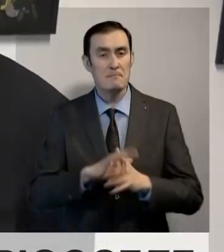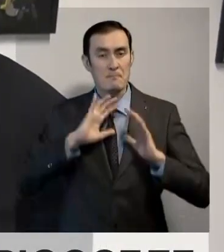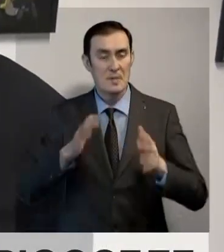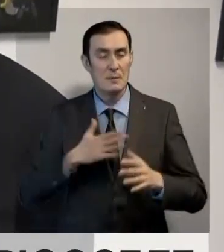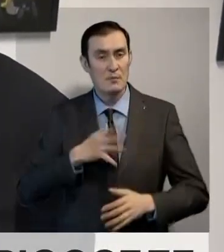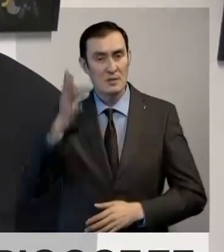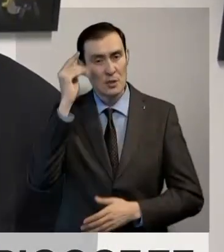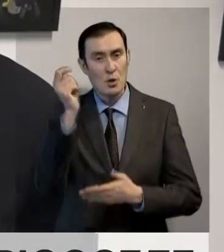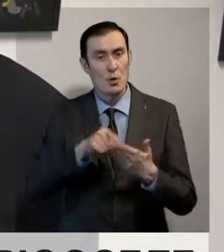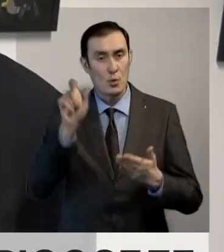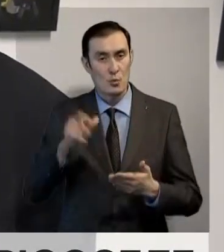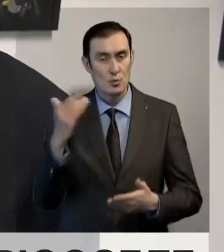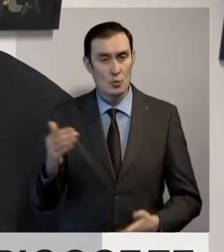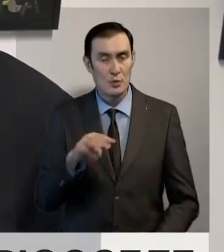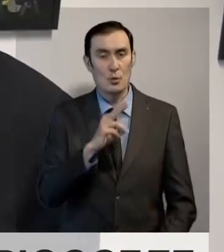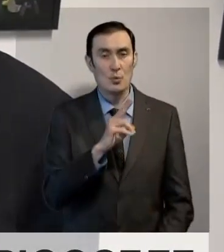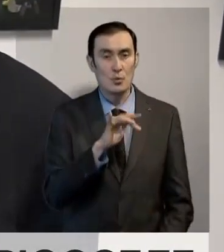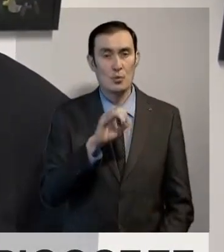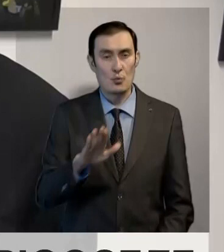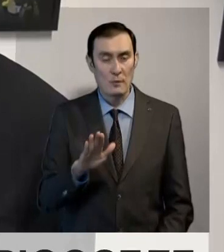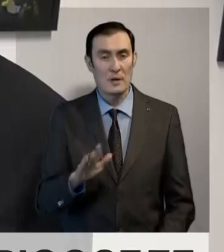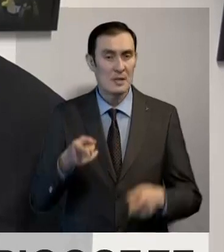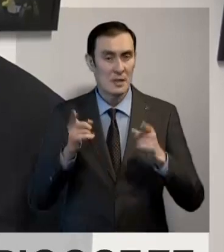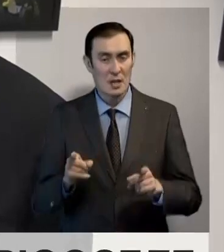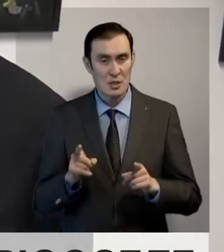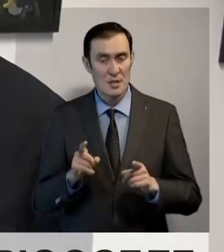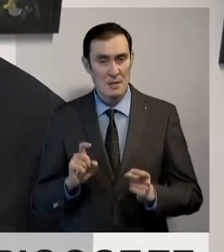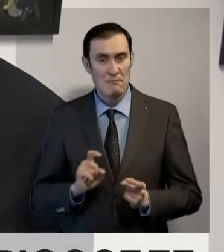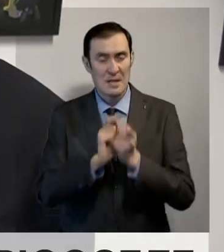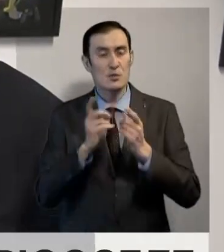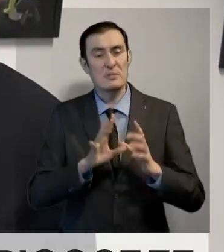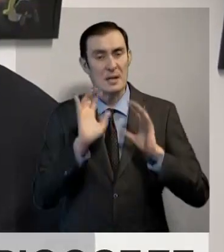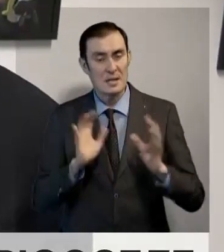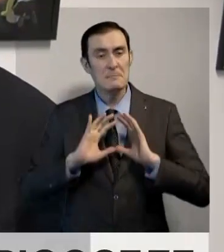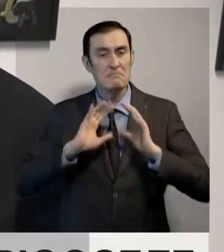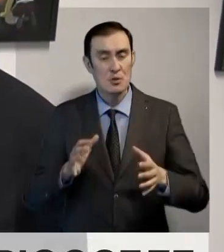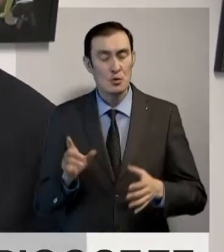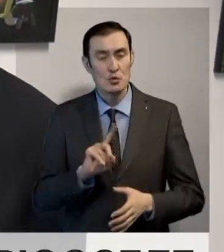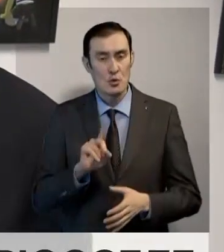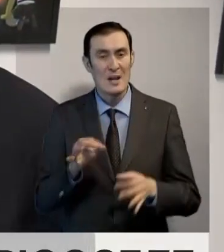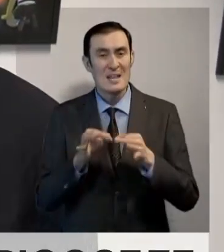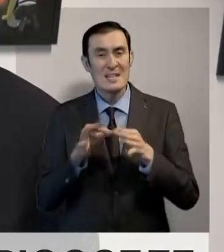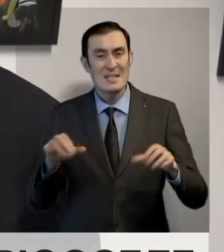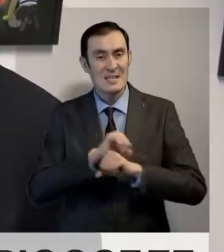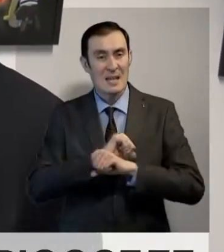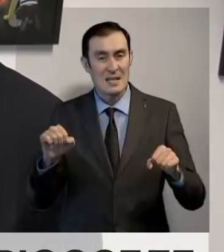взгляд, художник Карипбек Куюков – настоящий борец за мир, который говорит, что ядерные